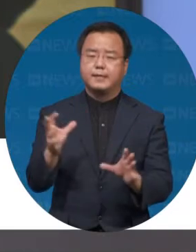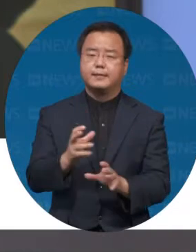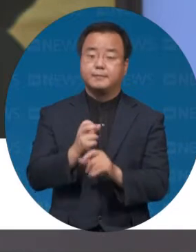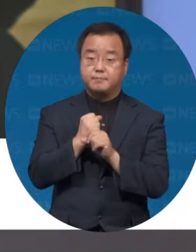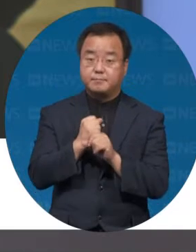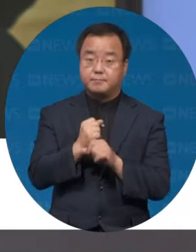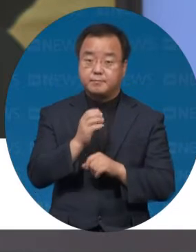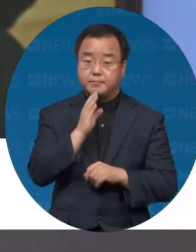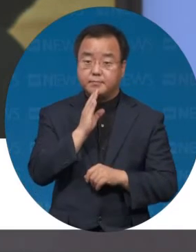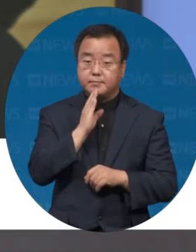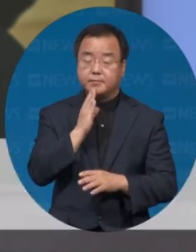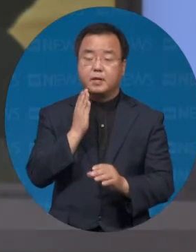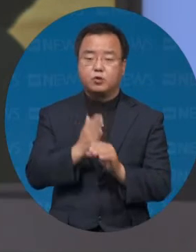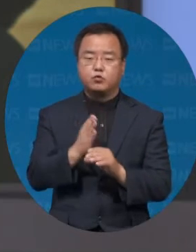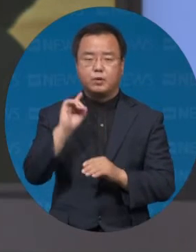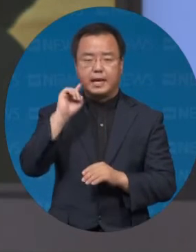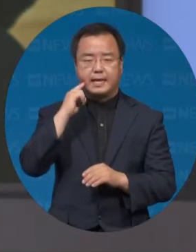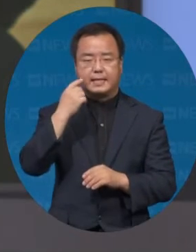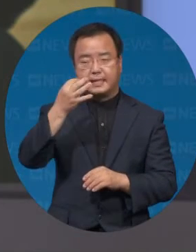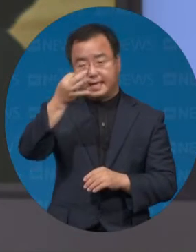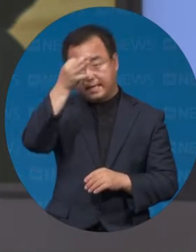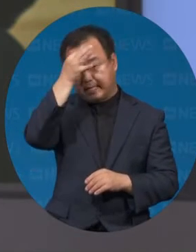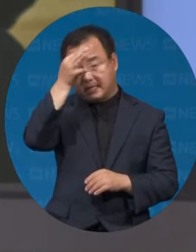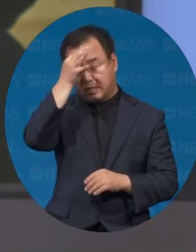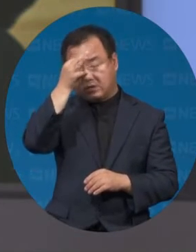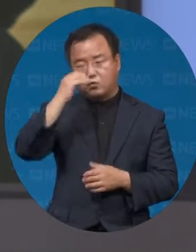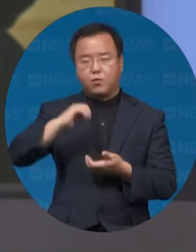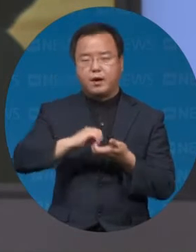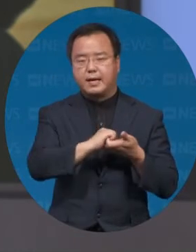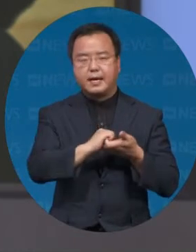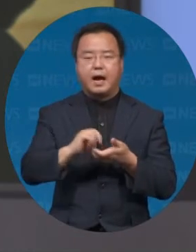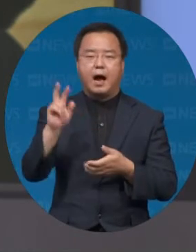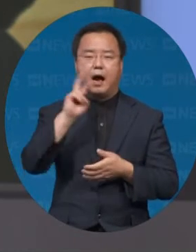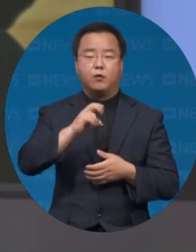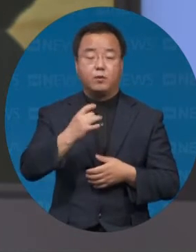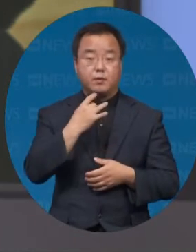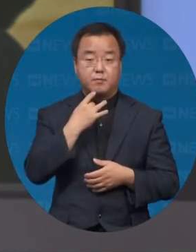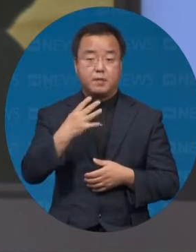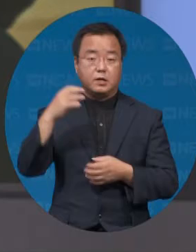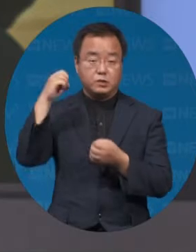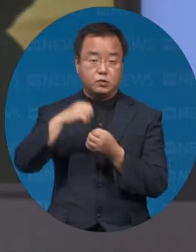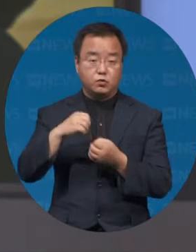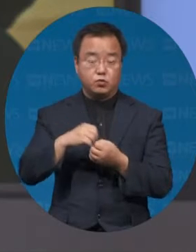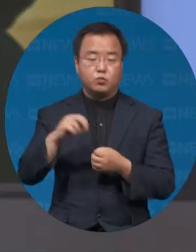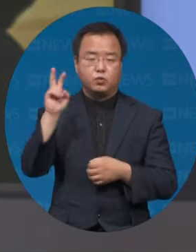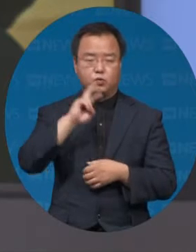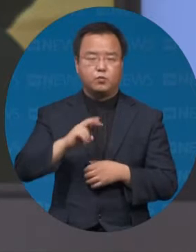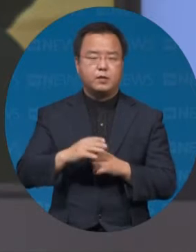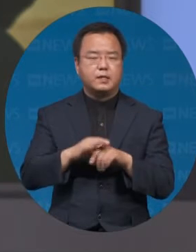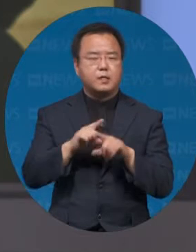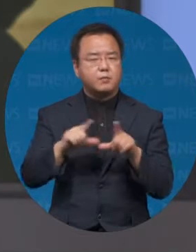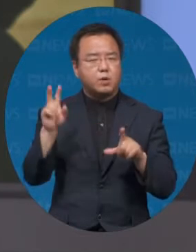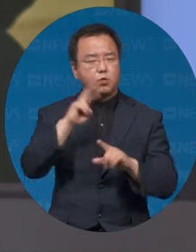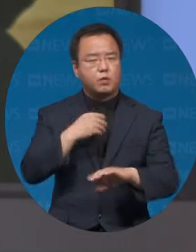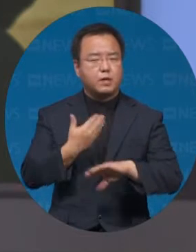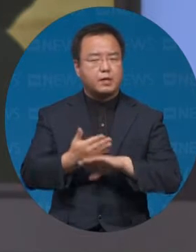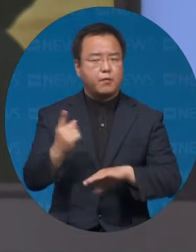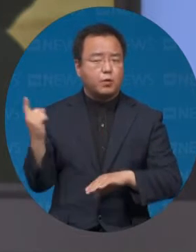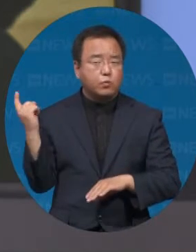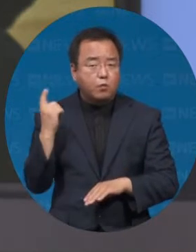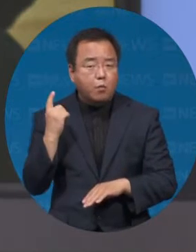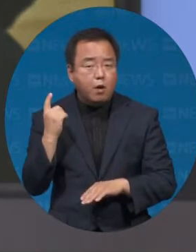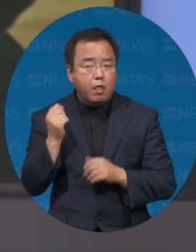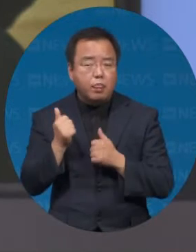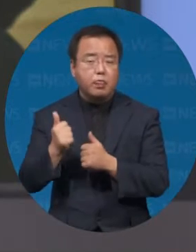단어인데요. 그 중에서도 예술 가곡 장르만이 클래식으로 분류됩니다. 네. 일반 노래와는 달리 한 번 듣고는 따라 부를 수 없을